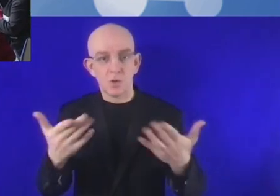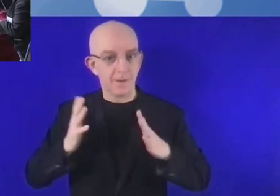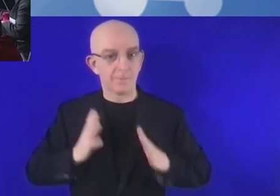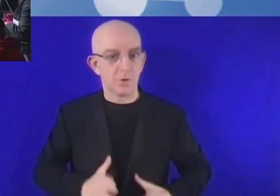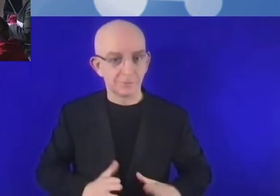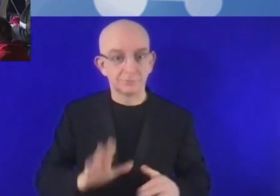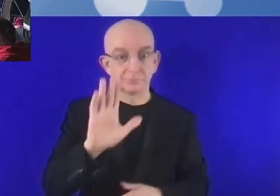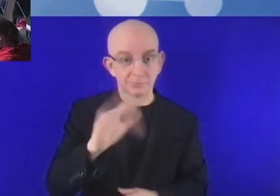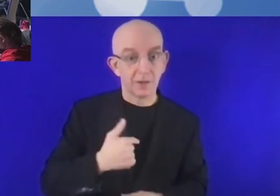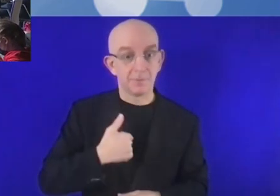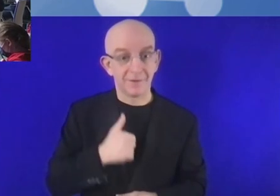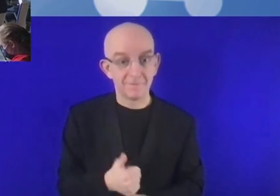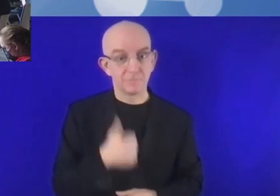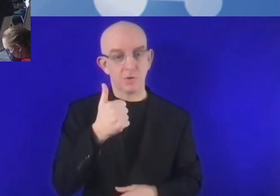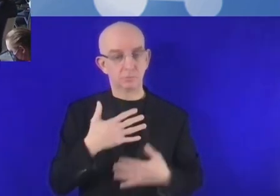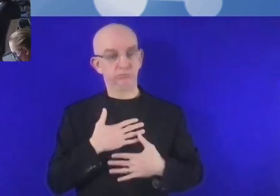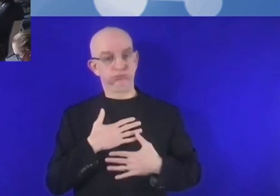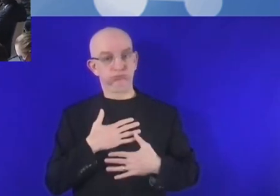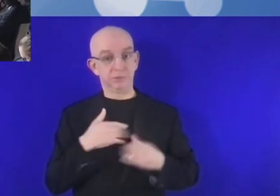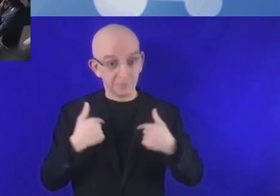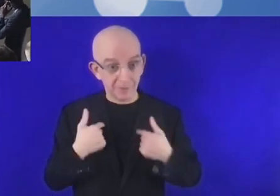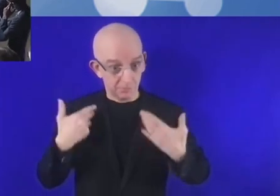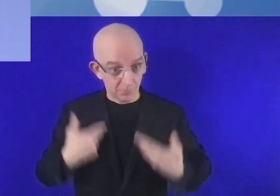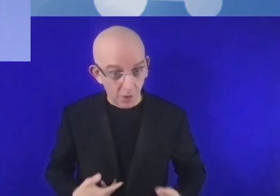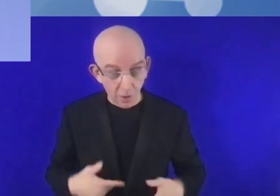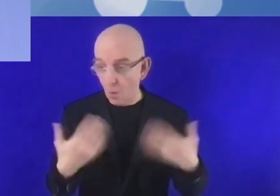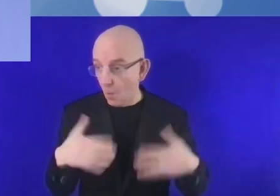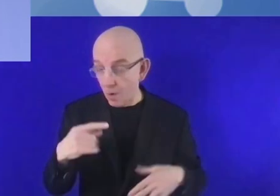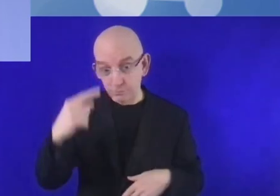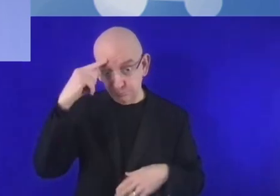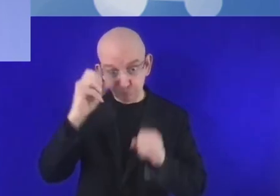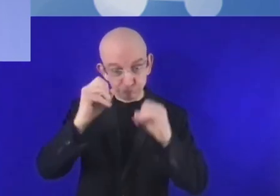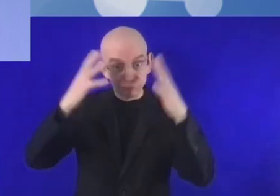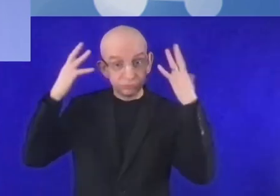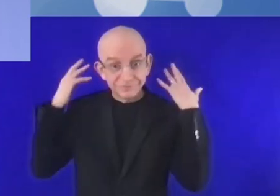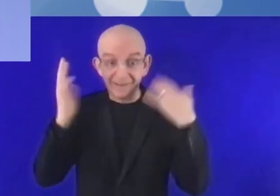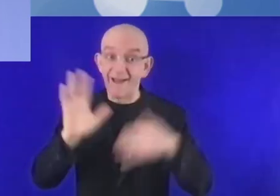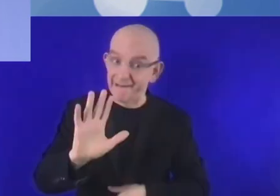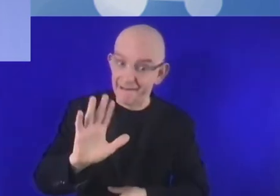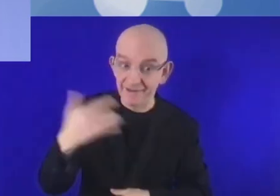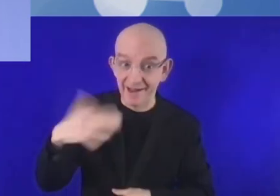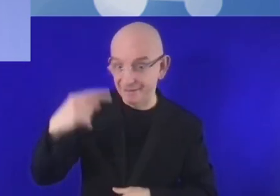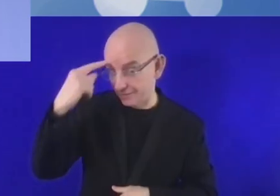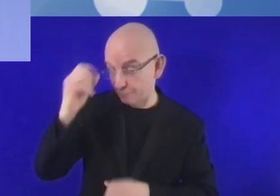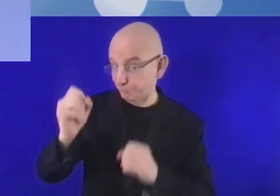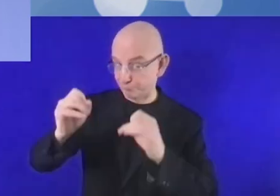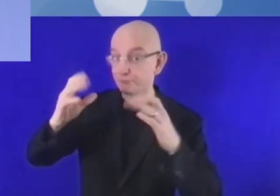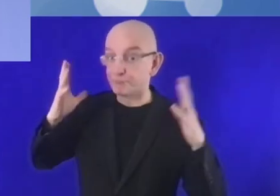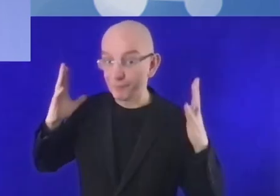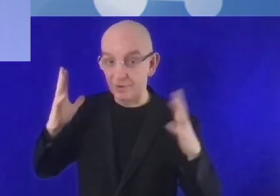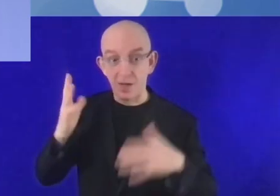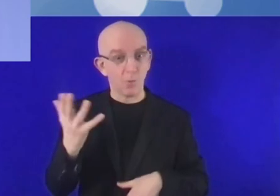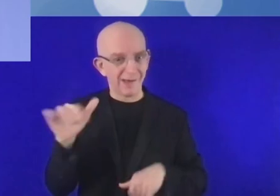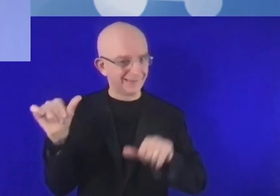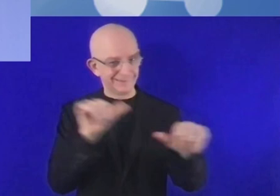się o tym pierwszy raz, to było dla mnie coś niesamowitego. Naukowo udowodniono, że te dźwięki, które do